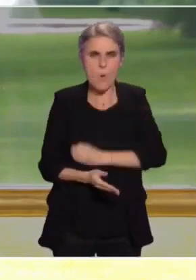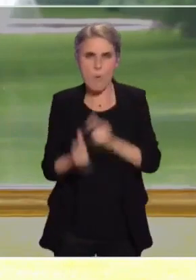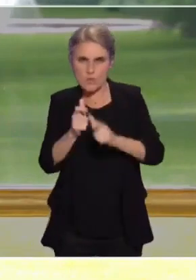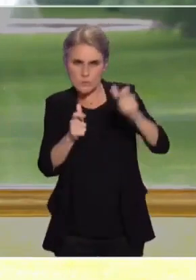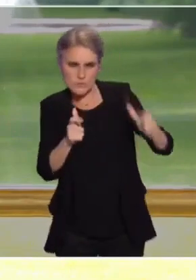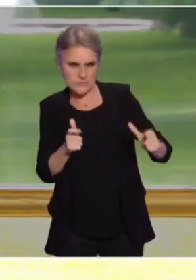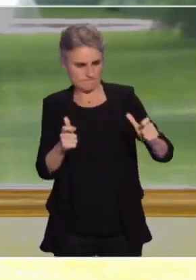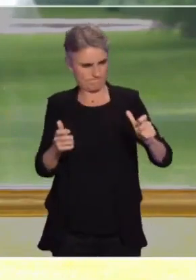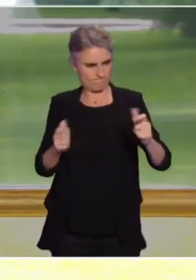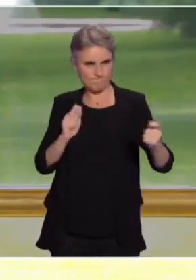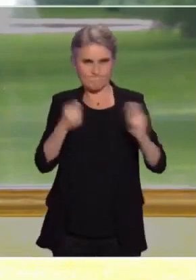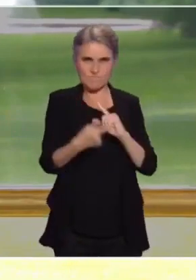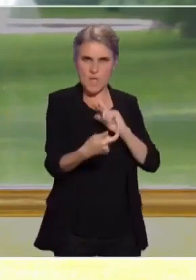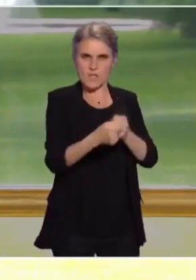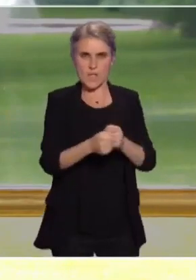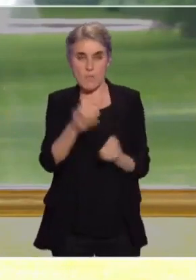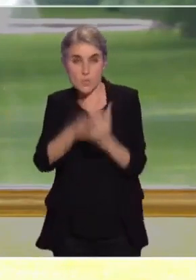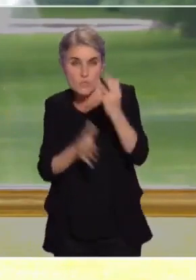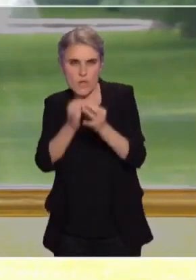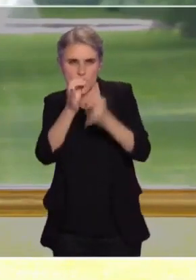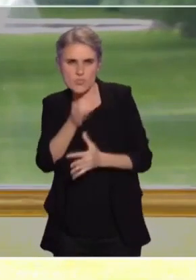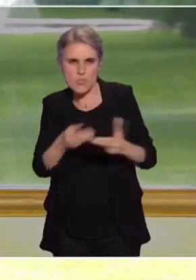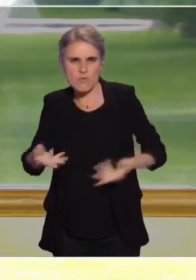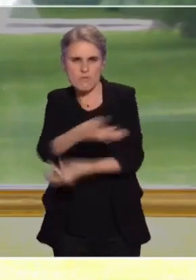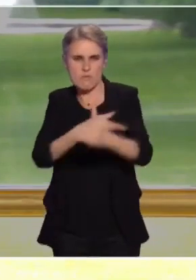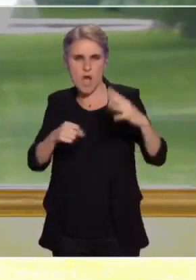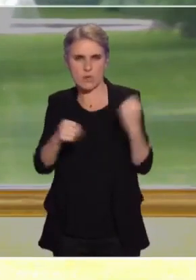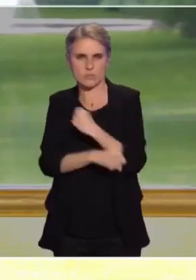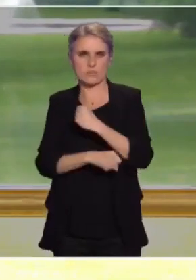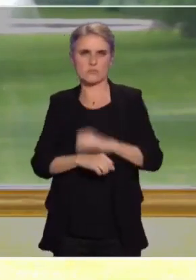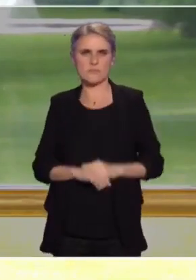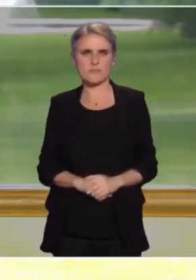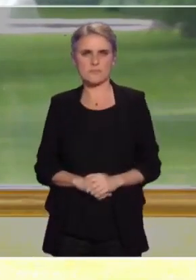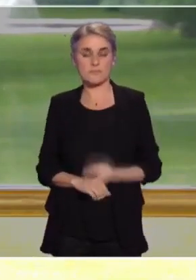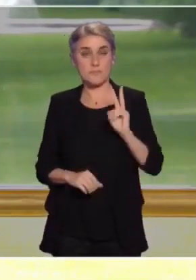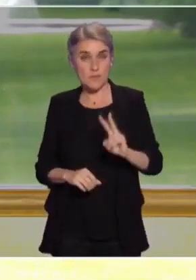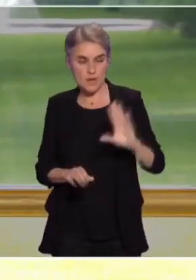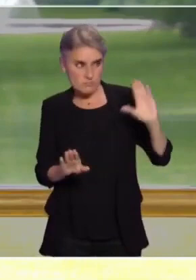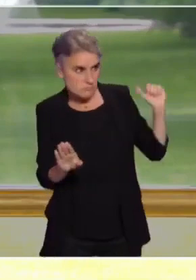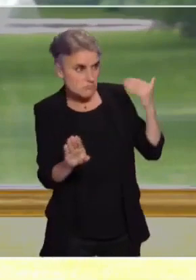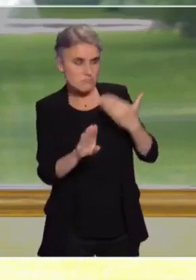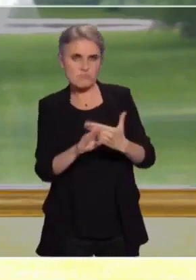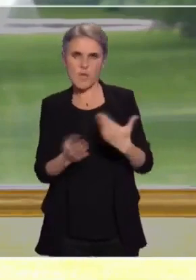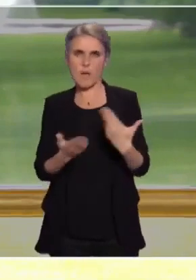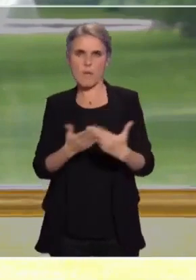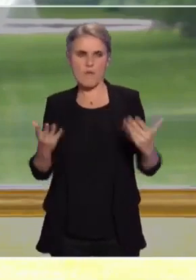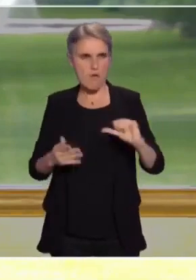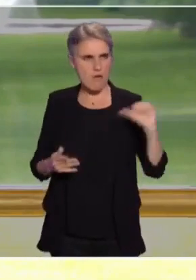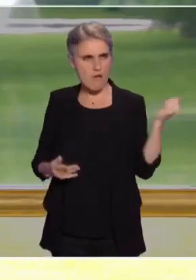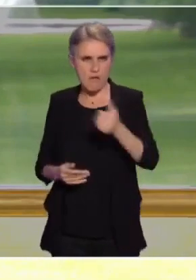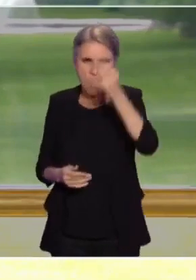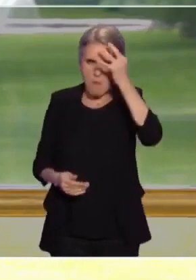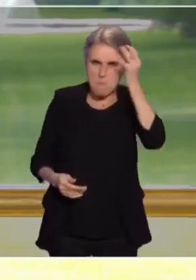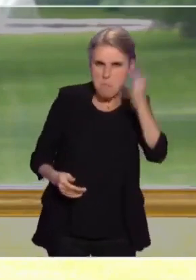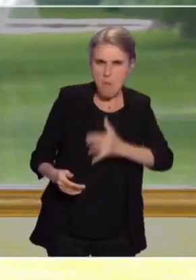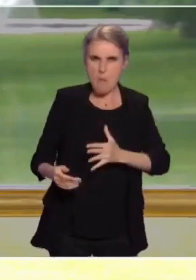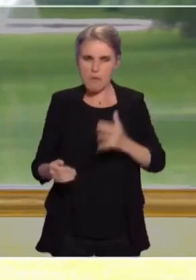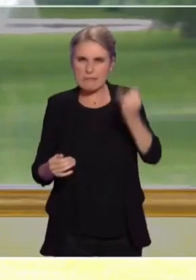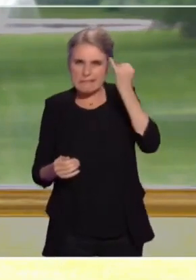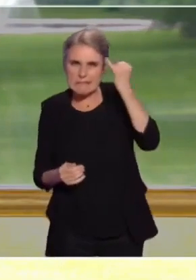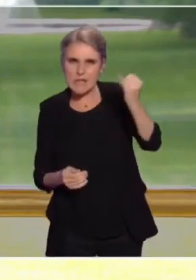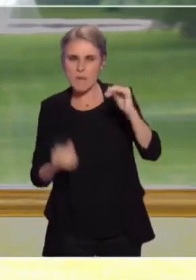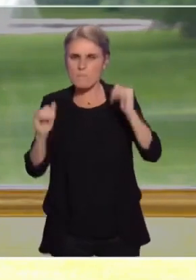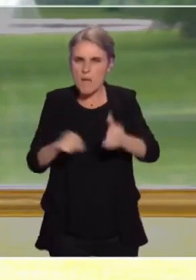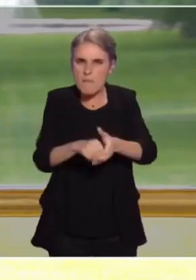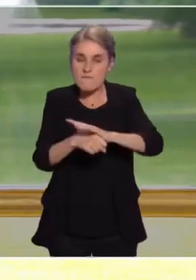industrielle inventer des nouvelles solidarités la période a montré que nous avions du ressort de la ressource que face